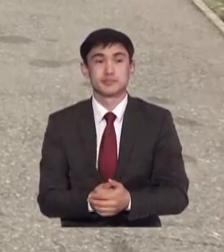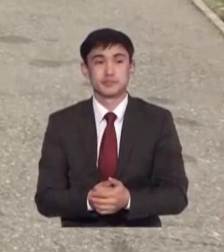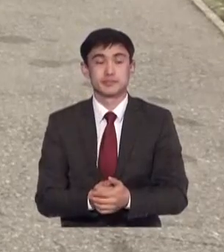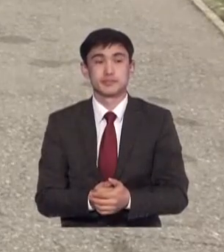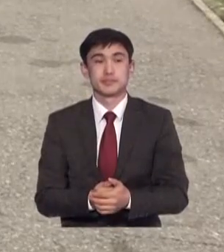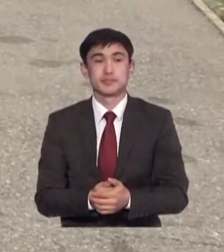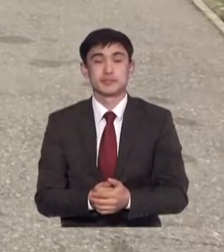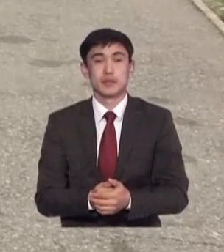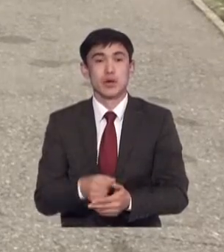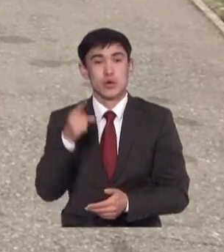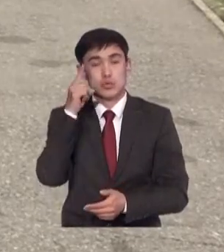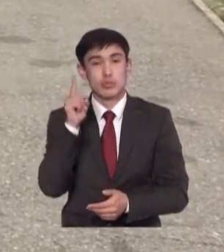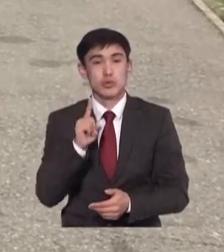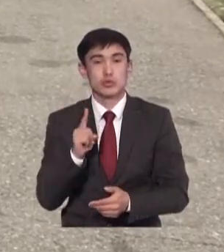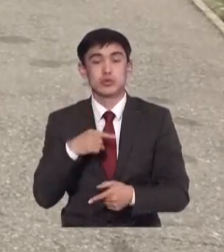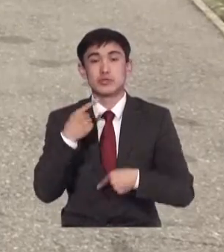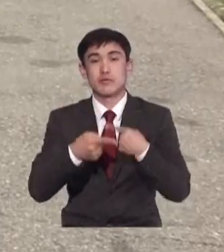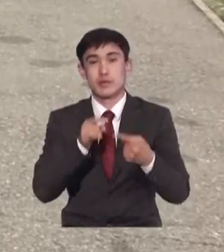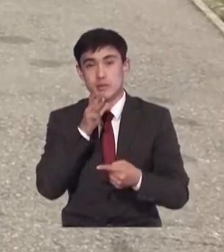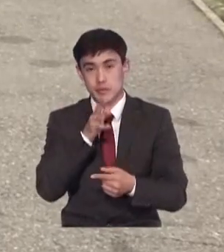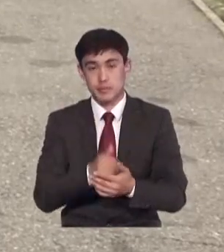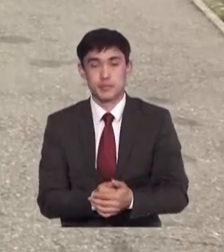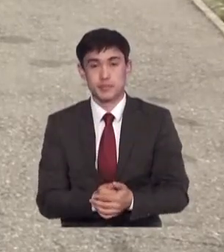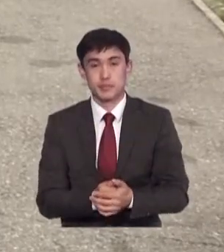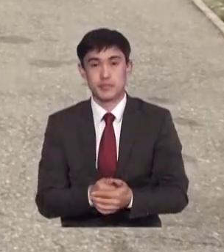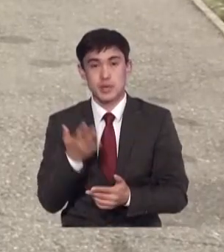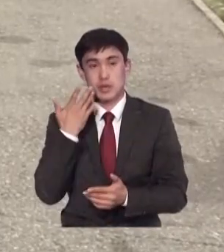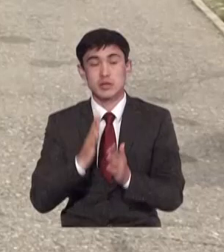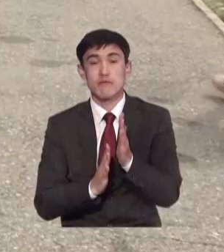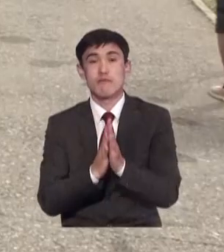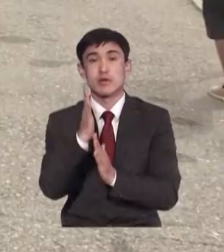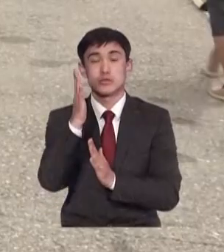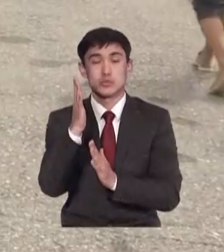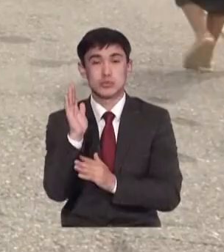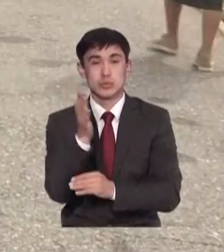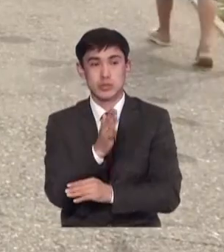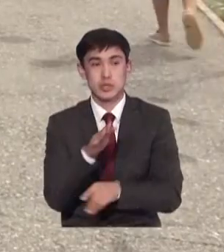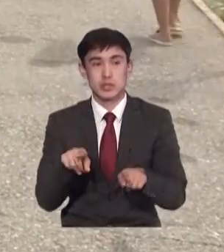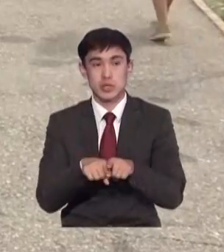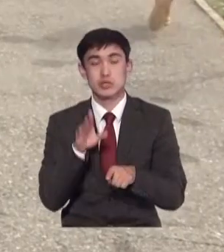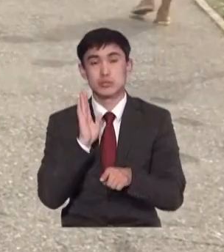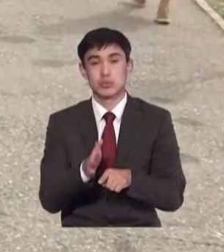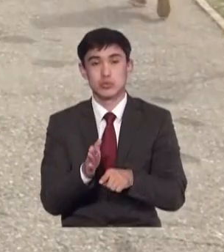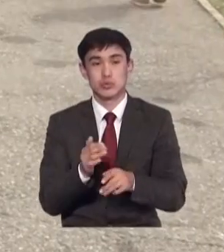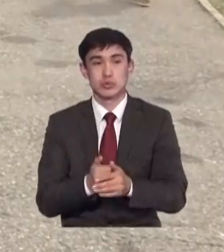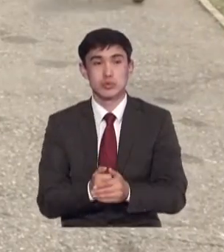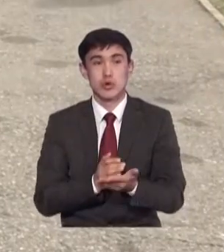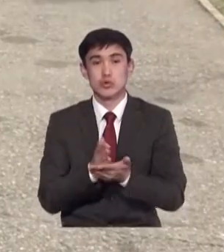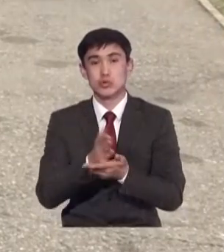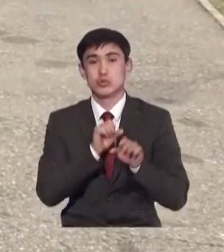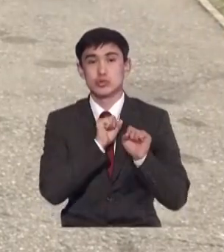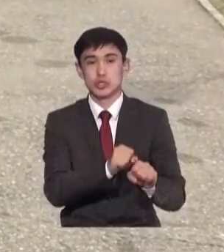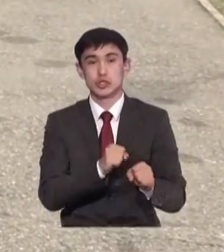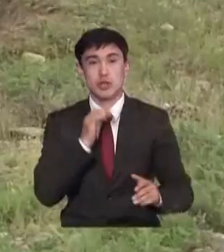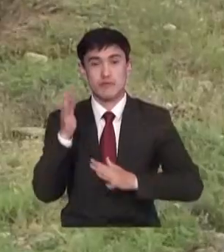думаю, со временем, когда они вырастут, также будут служить защитой